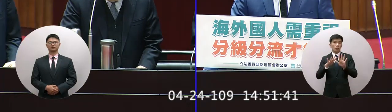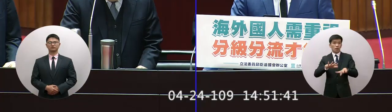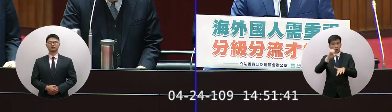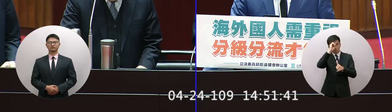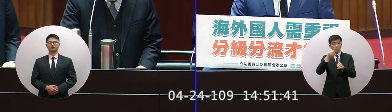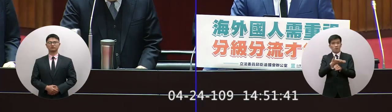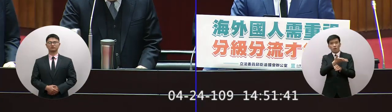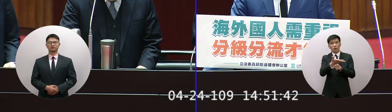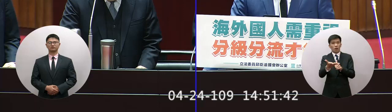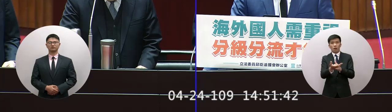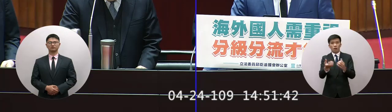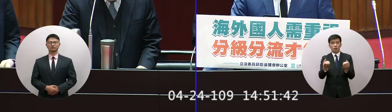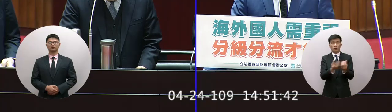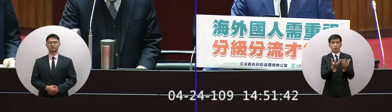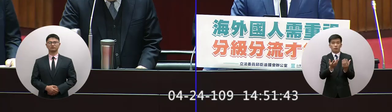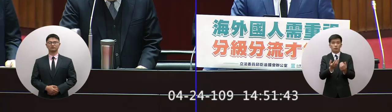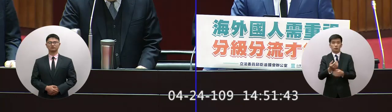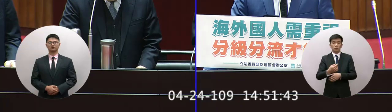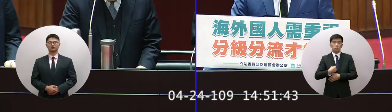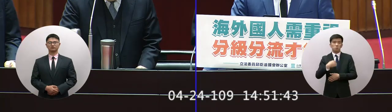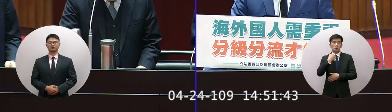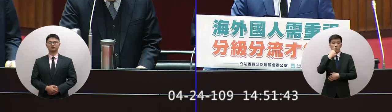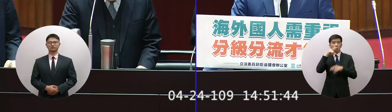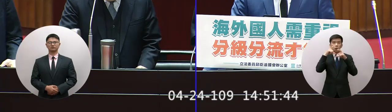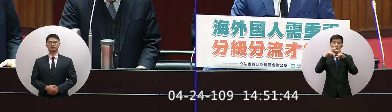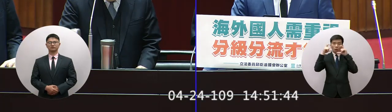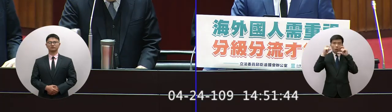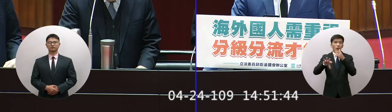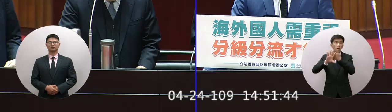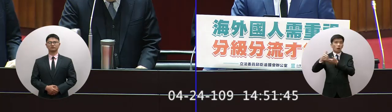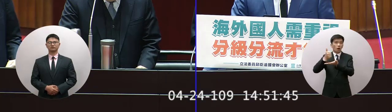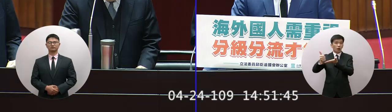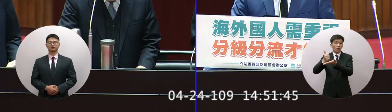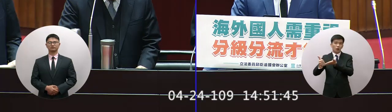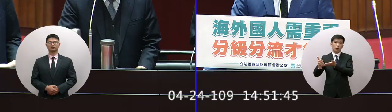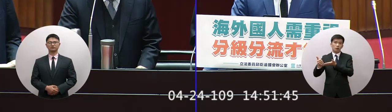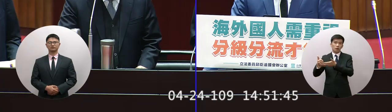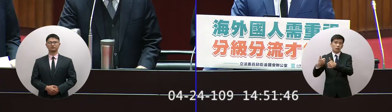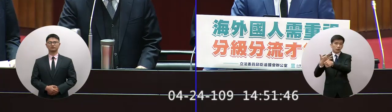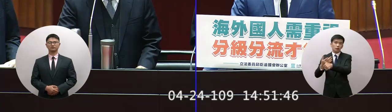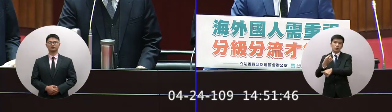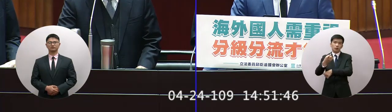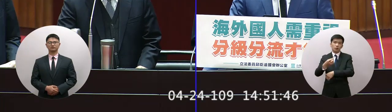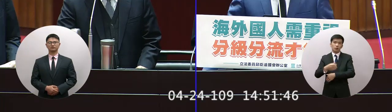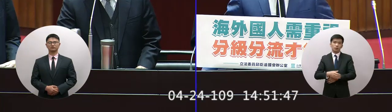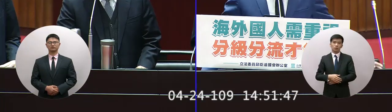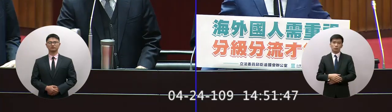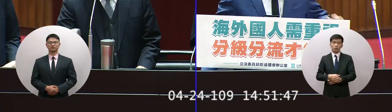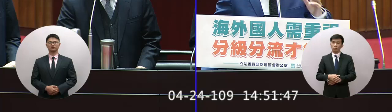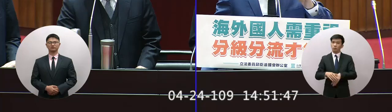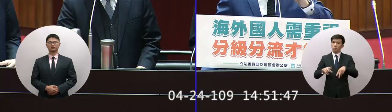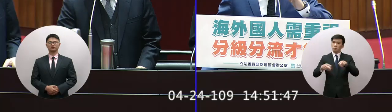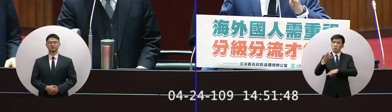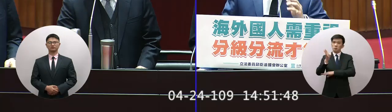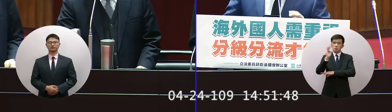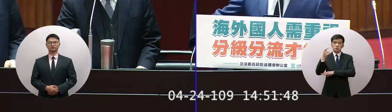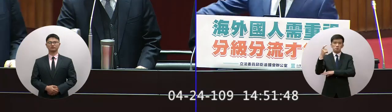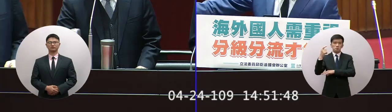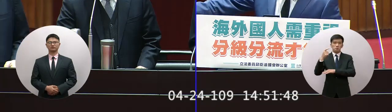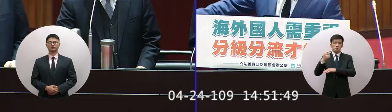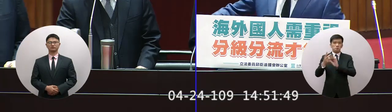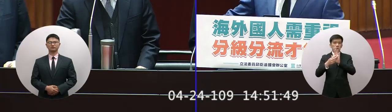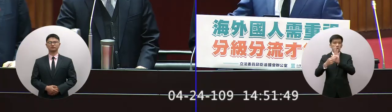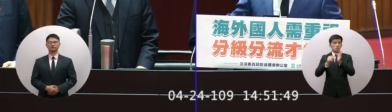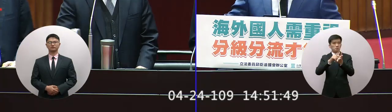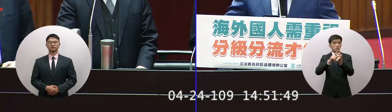间，我们居然连口罩这样的防疫物资都没有办法提供我们海外的国人。那当然，行政单位这边有很多的说法，那